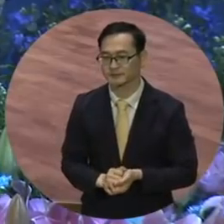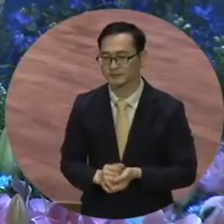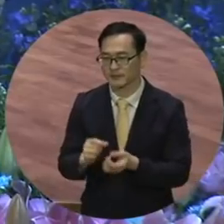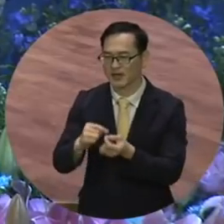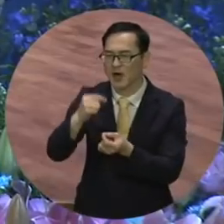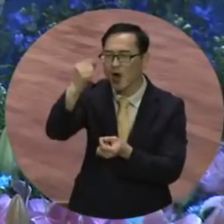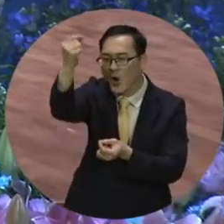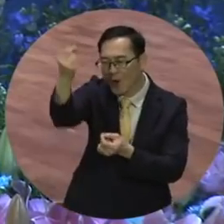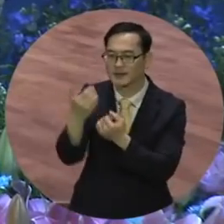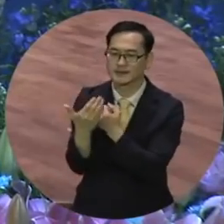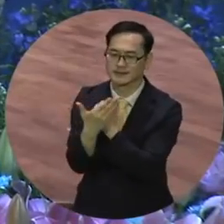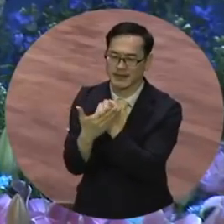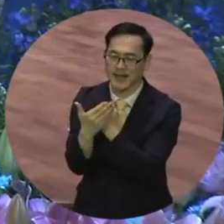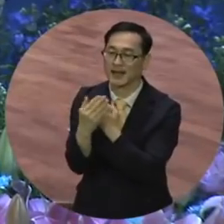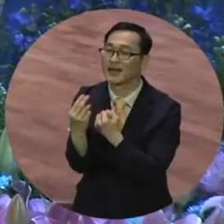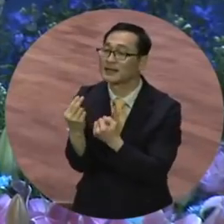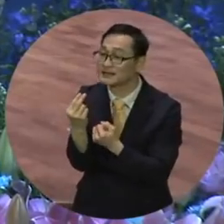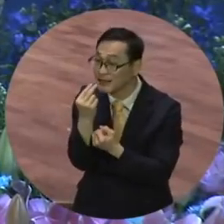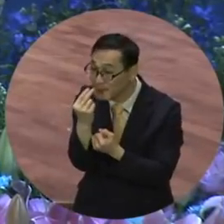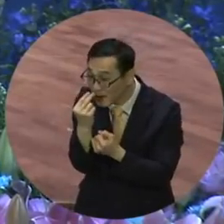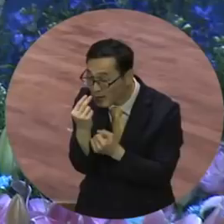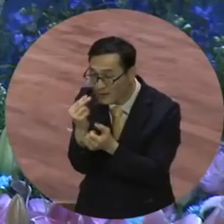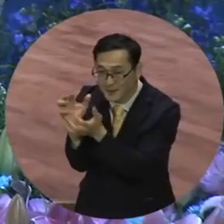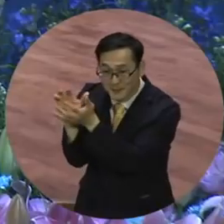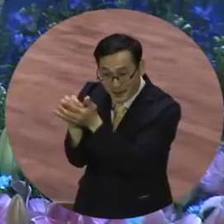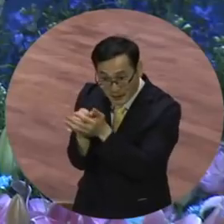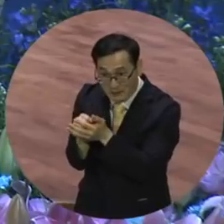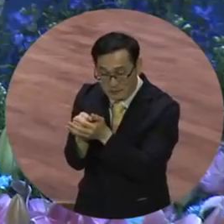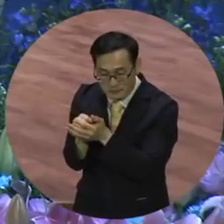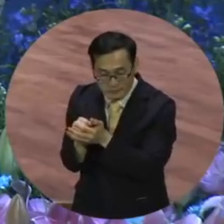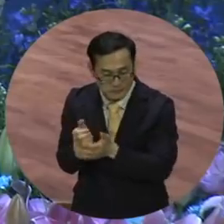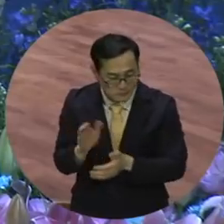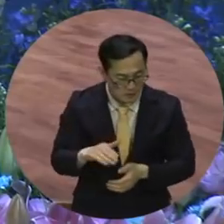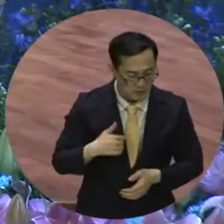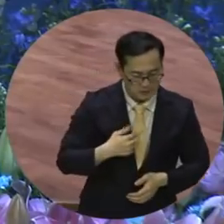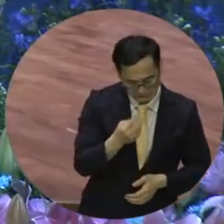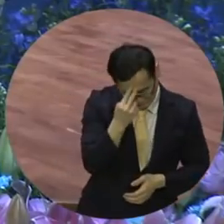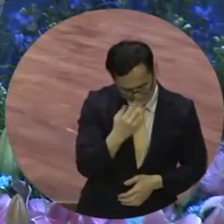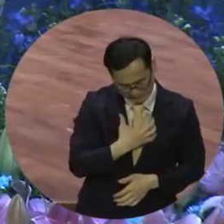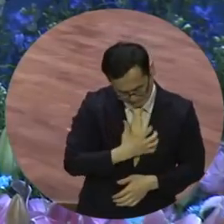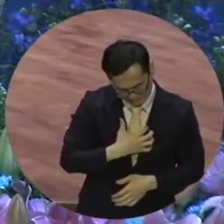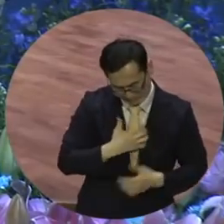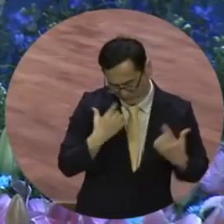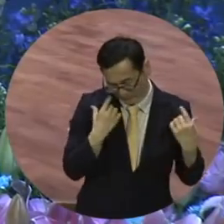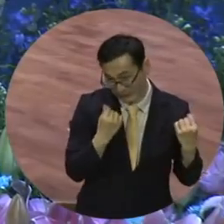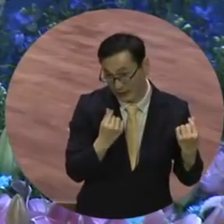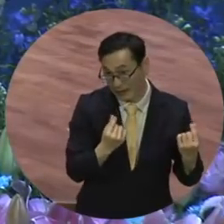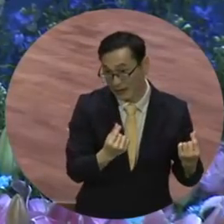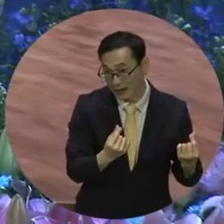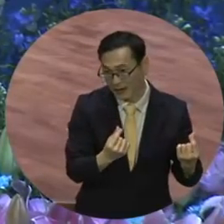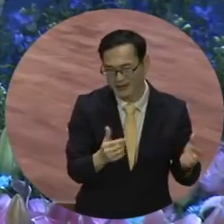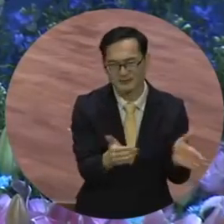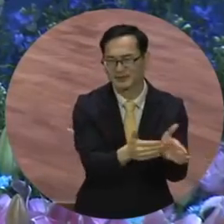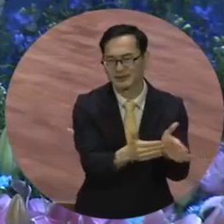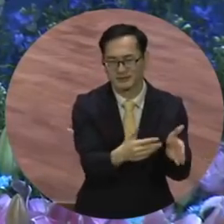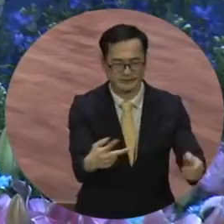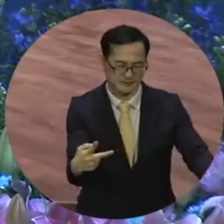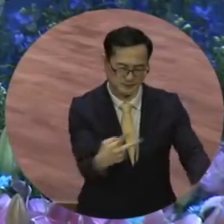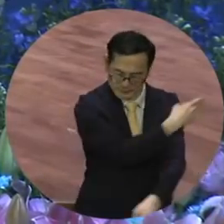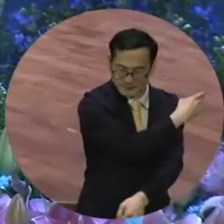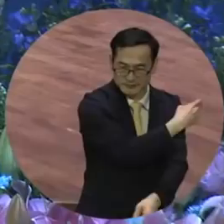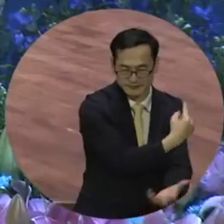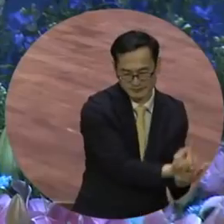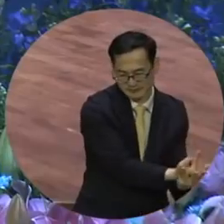그 염려하고 근심하고 걱정하고 두려움 이런 것에서 이제 완전히